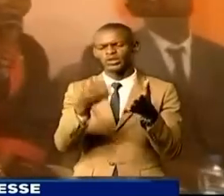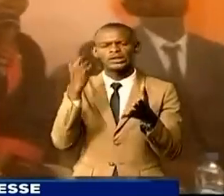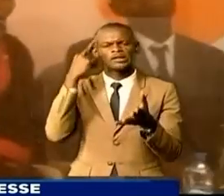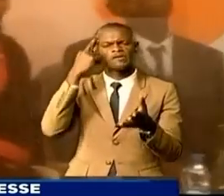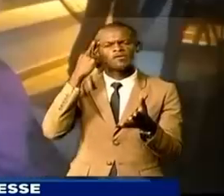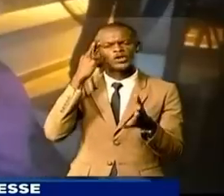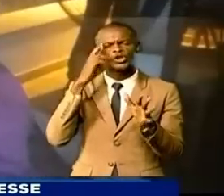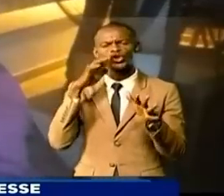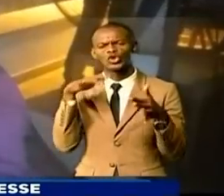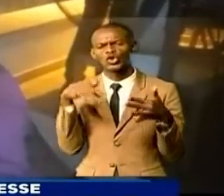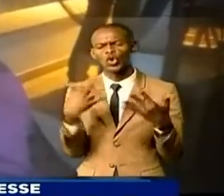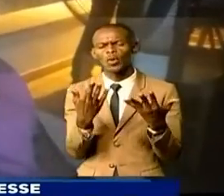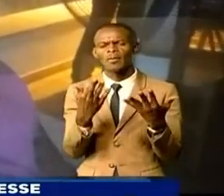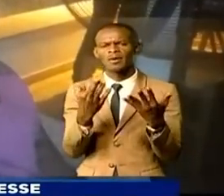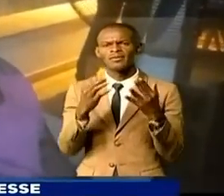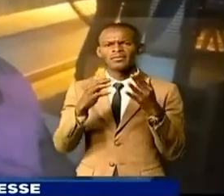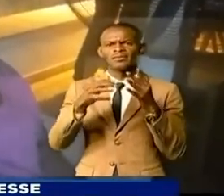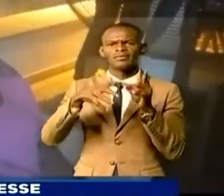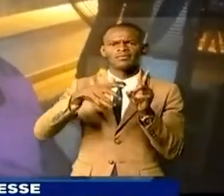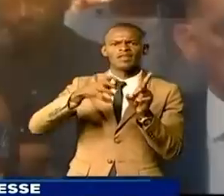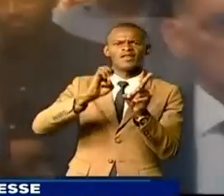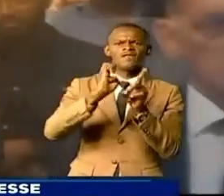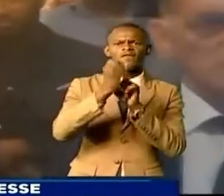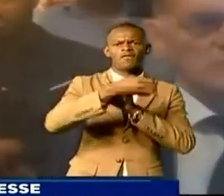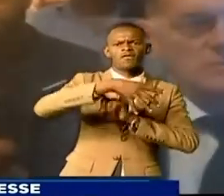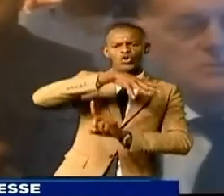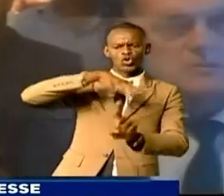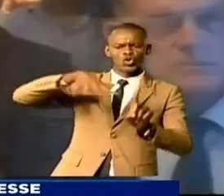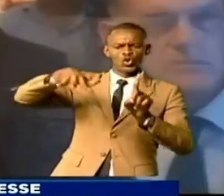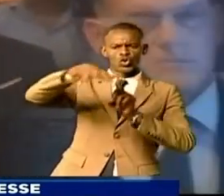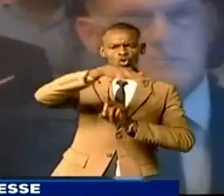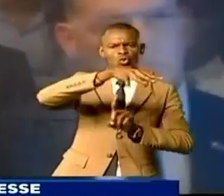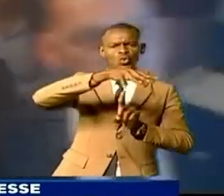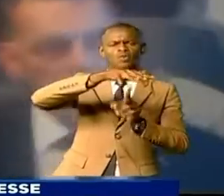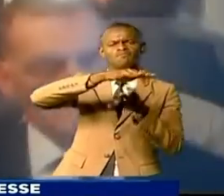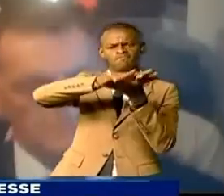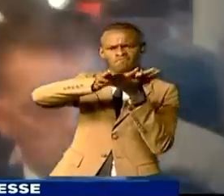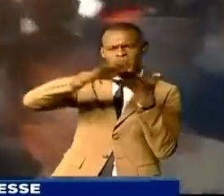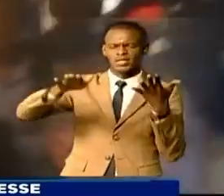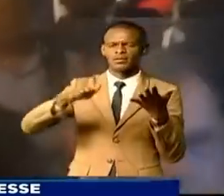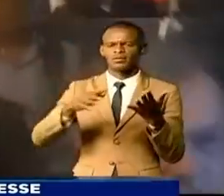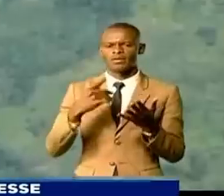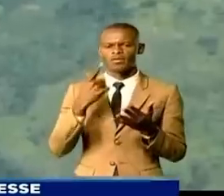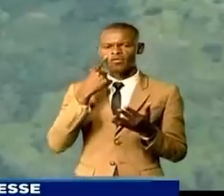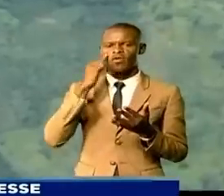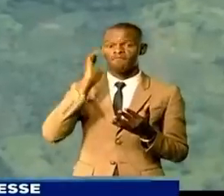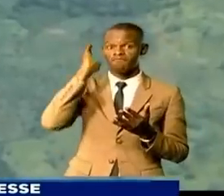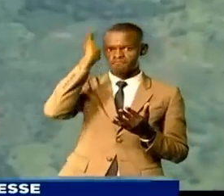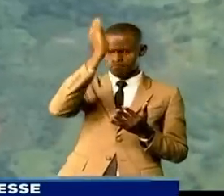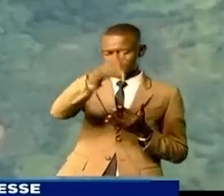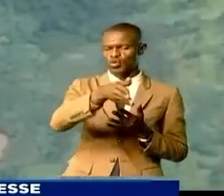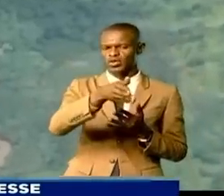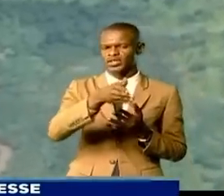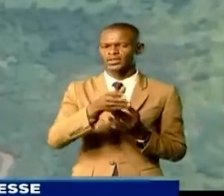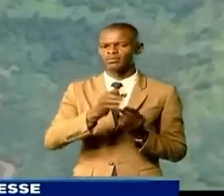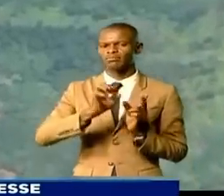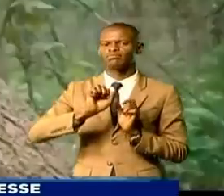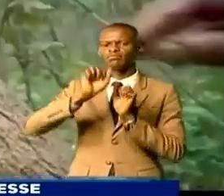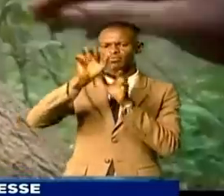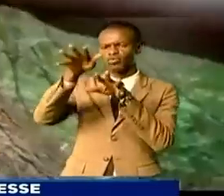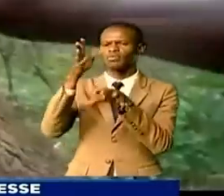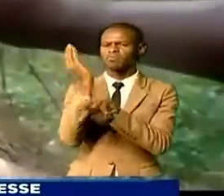en perspective des assises mondiales prévues en juin prochain. Abordant cette question de la sécheresse et la